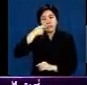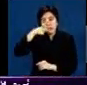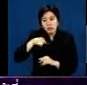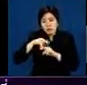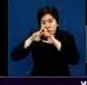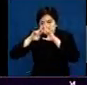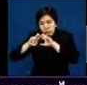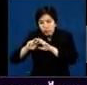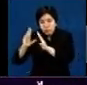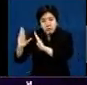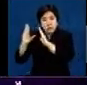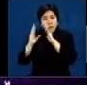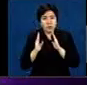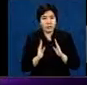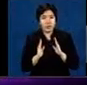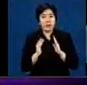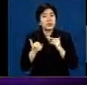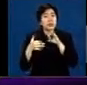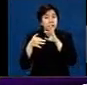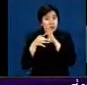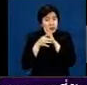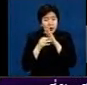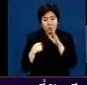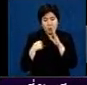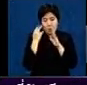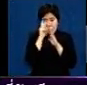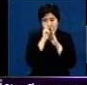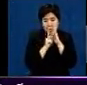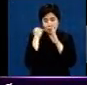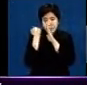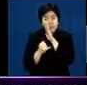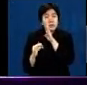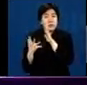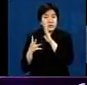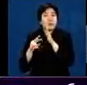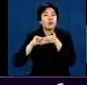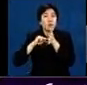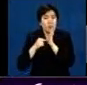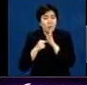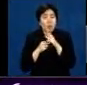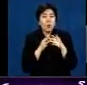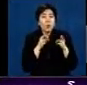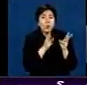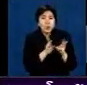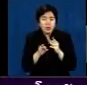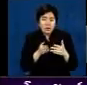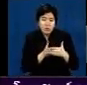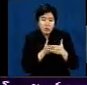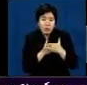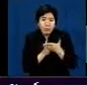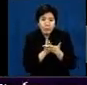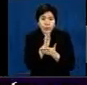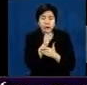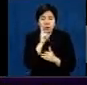กษาค่ะและหลักของนิรโทษกรรมนั้นก็เป็นทางออกหนึ่งที่ควรจะพิจารณ